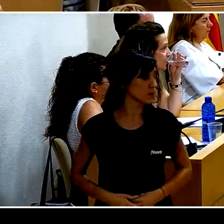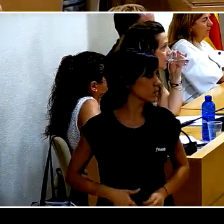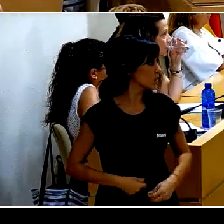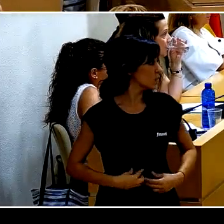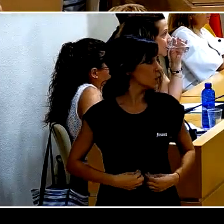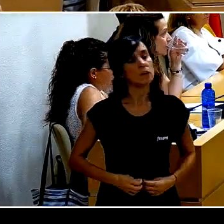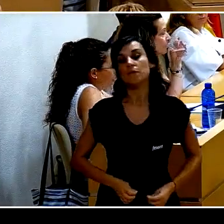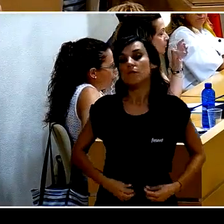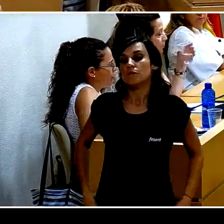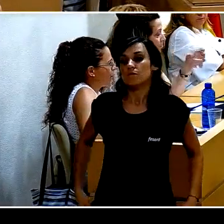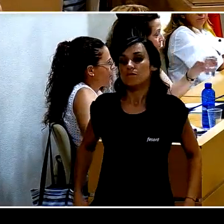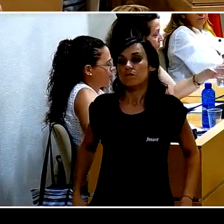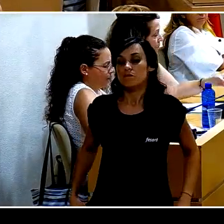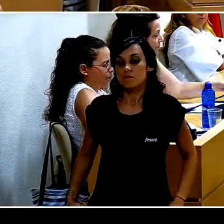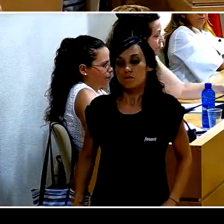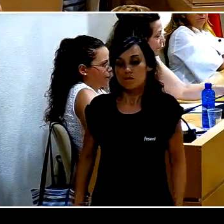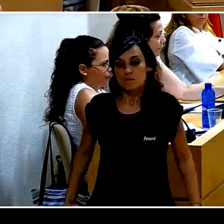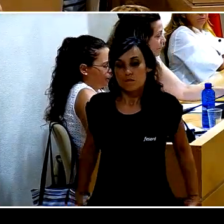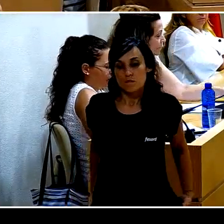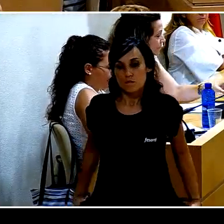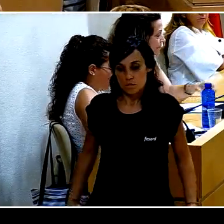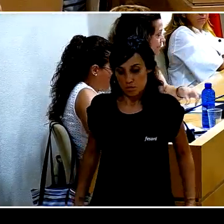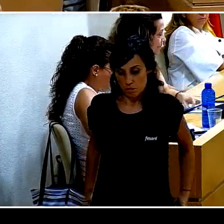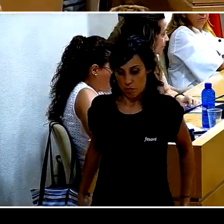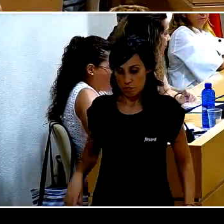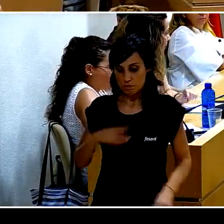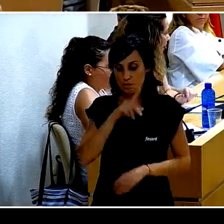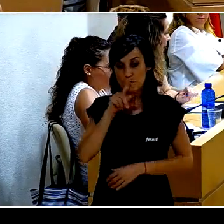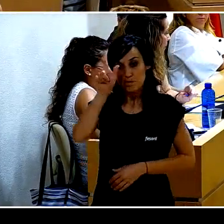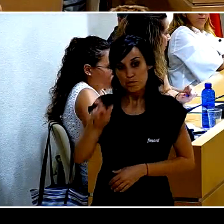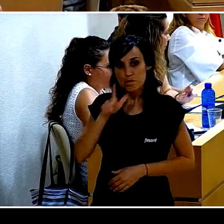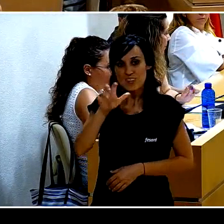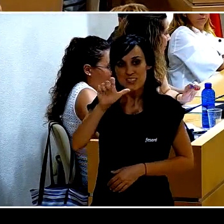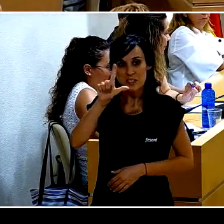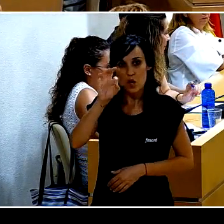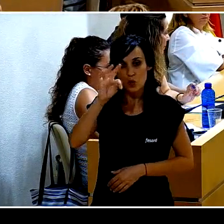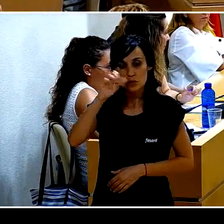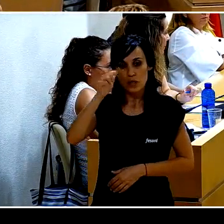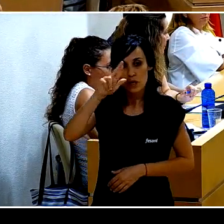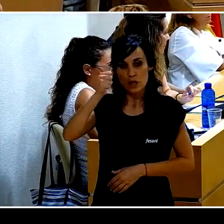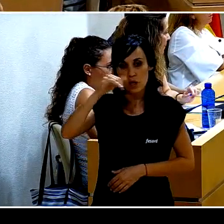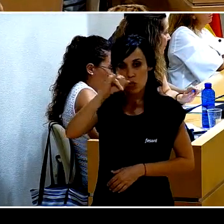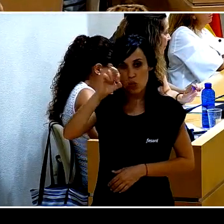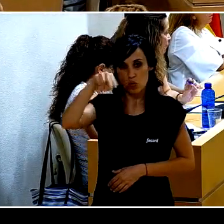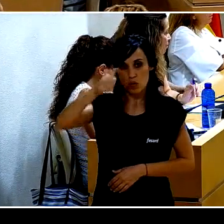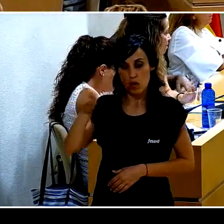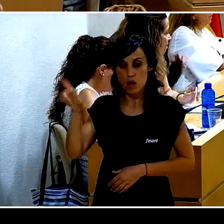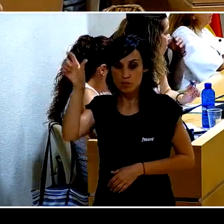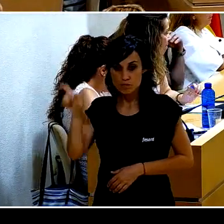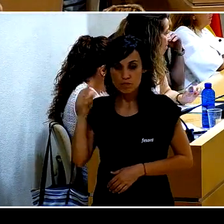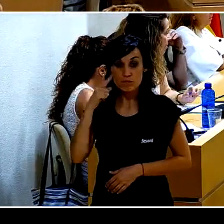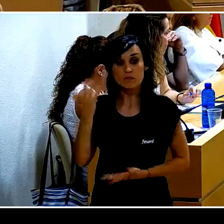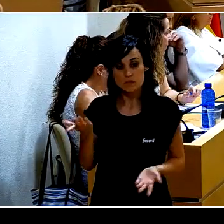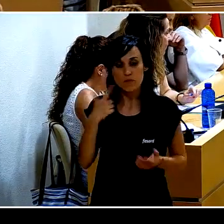Moltes gràcies. Alguna altra paraula? Txelo Tarazona. Per supost, anem a recolzar la